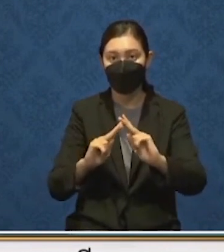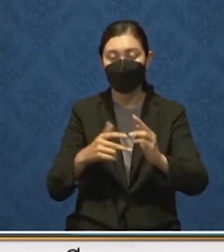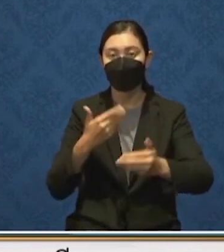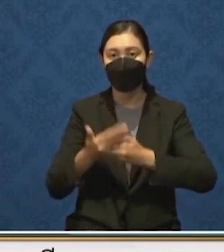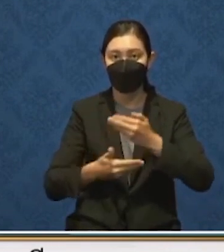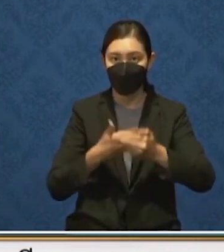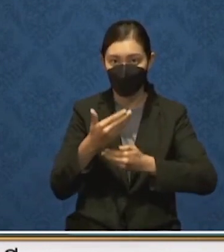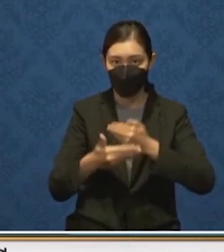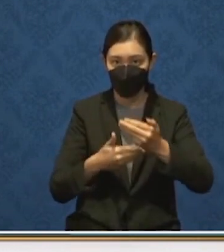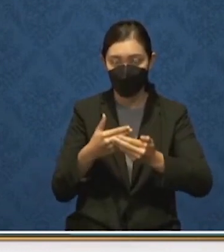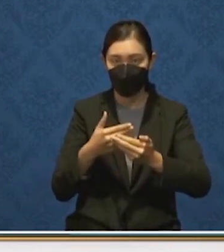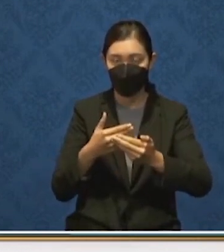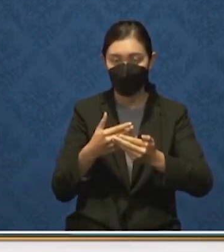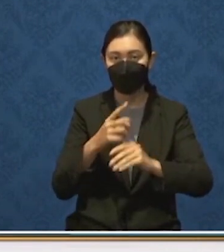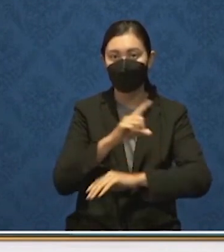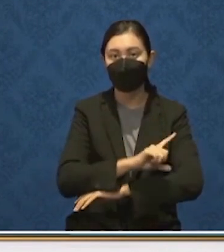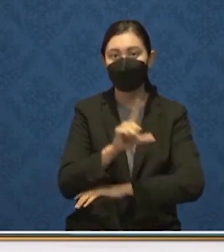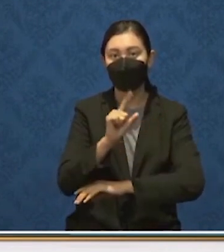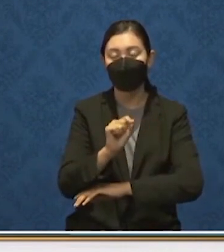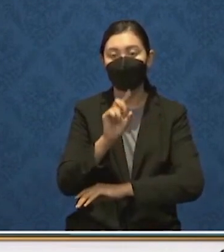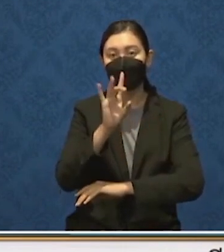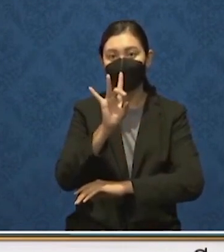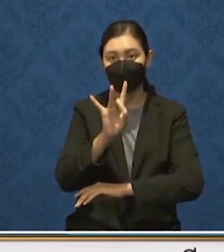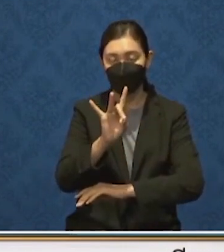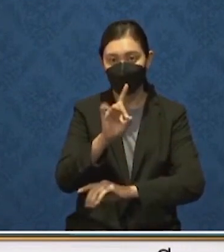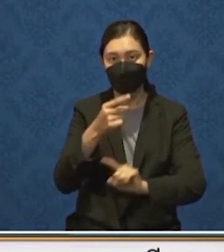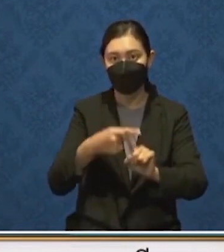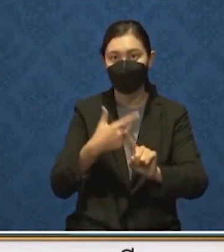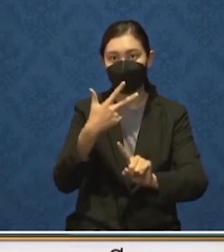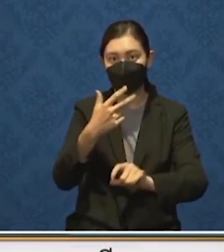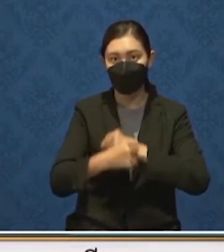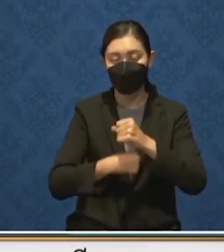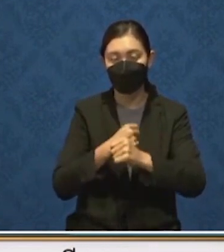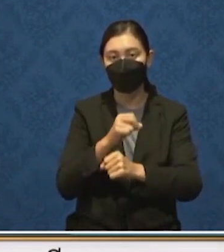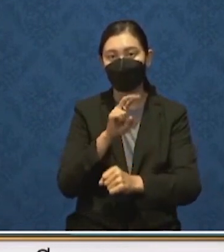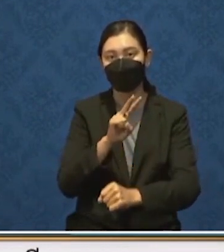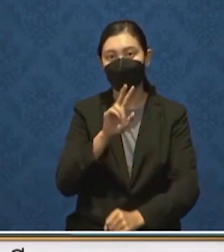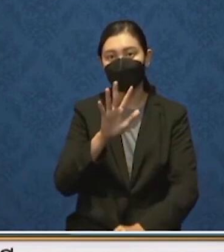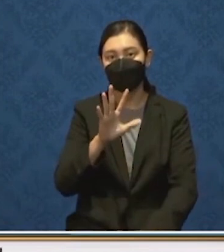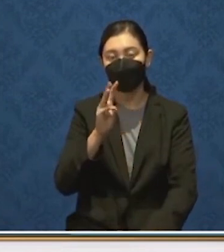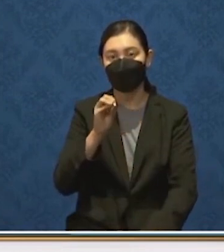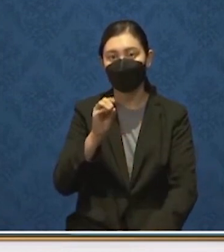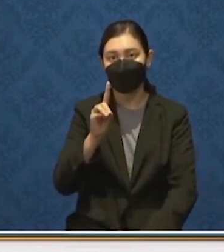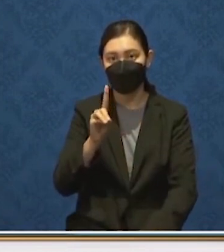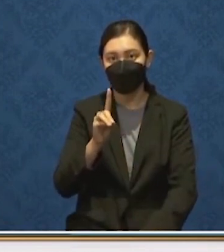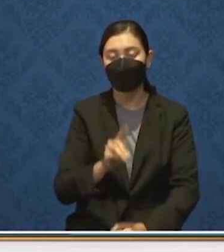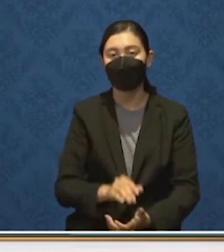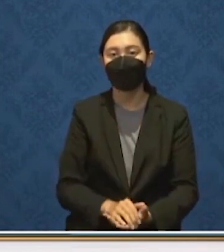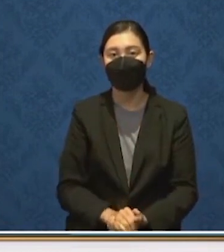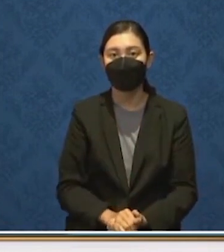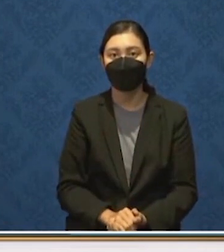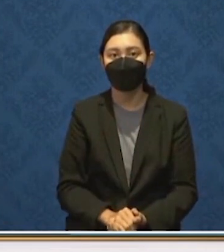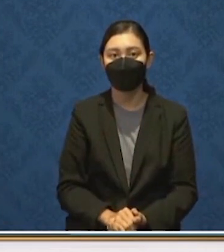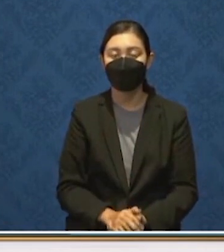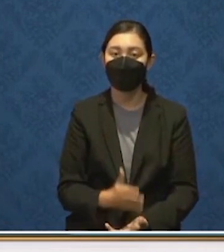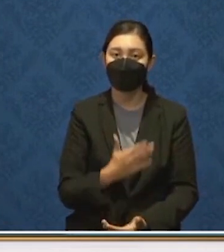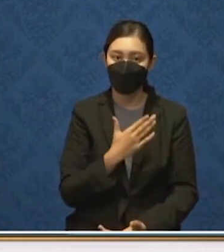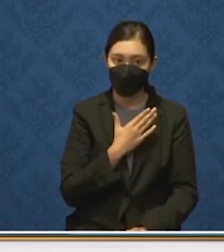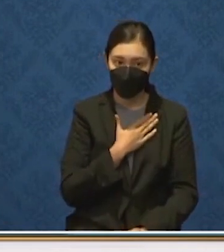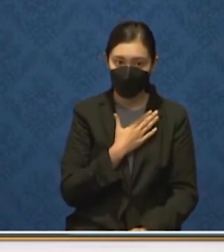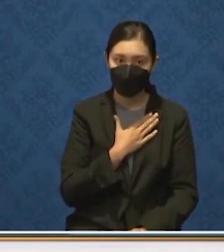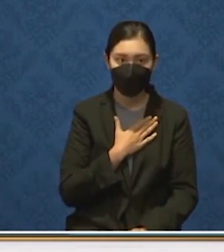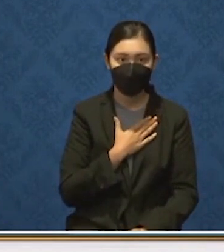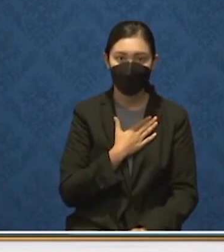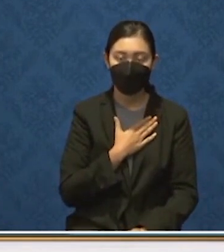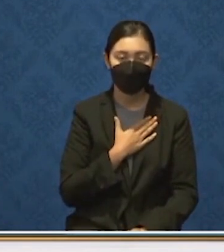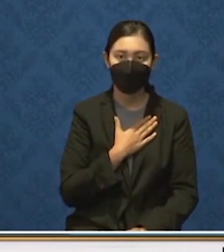28 มีนาคมปี 2561 ก็แดงใหเหนนะครัวาผมไม่